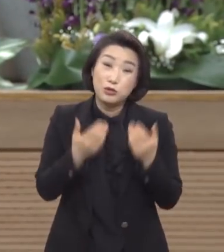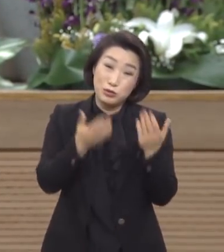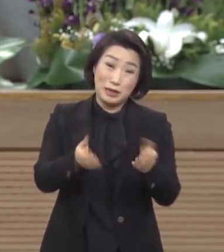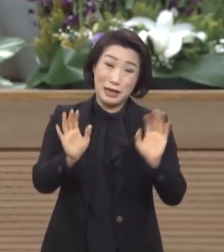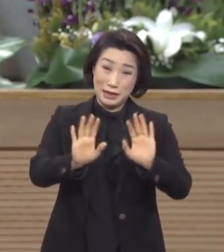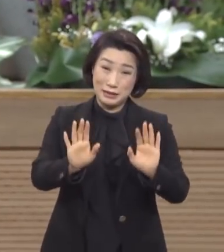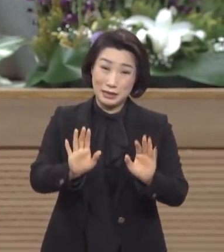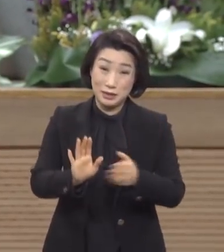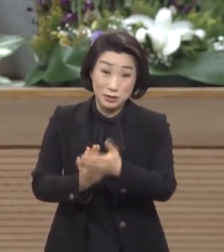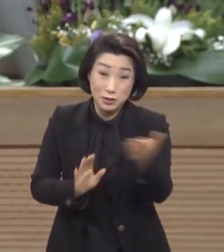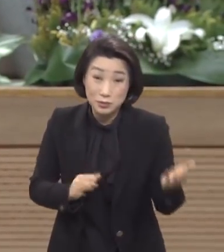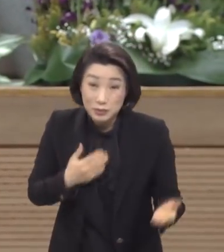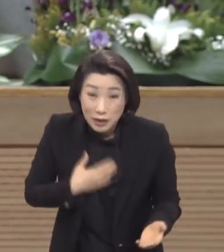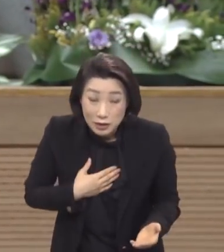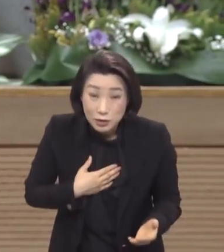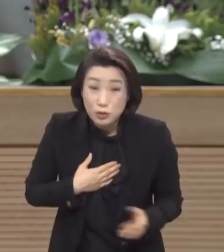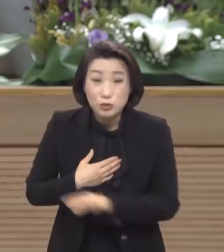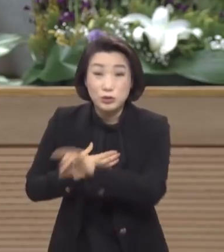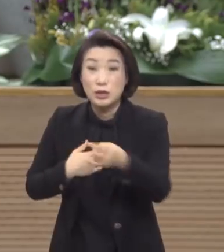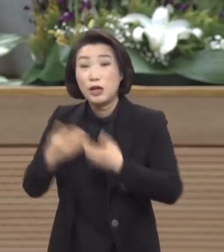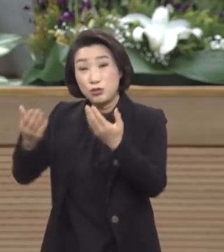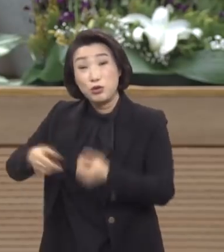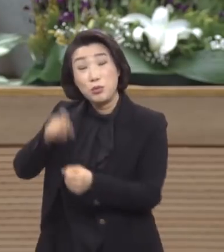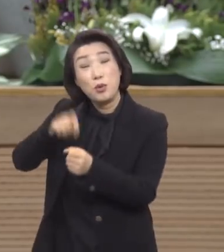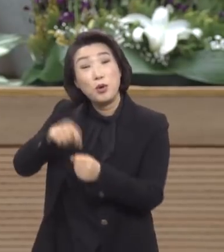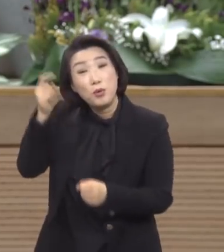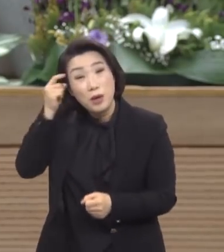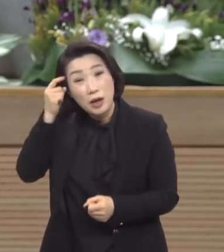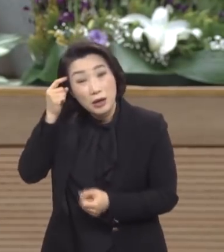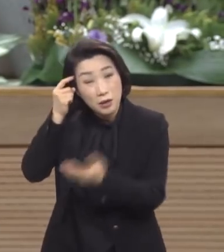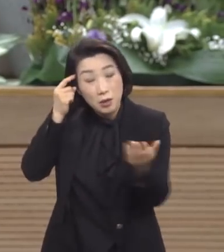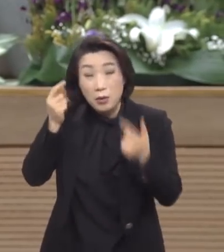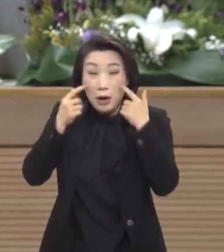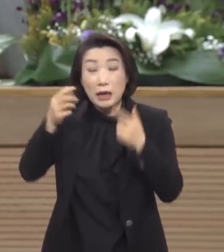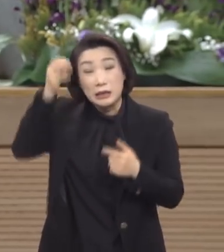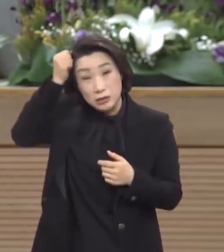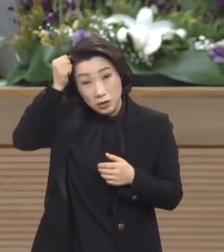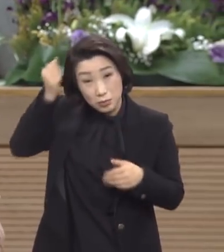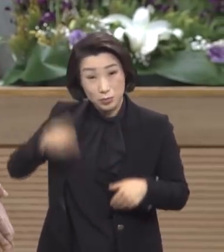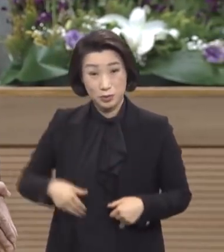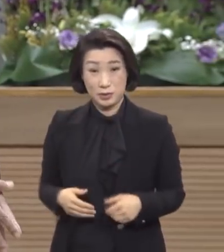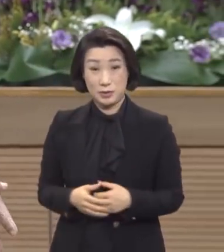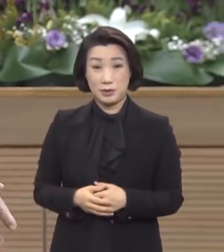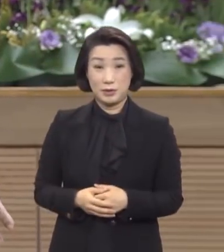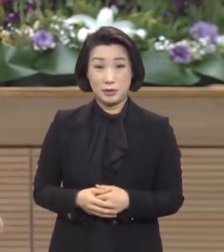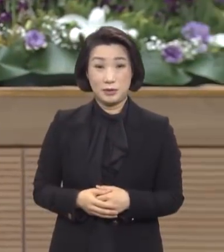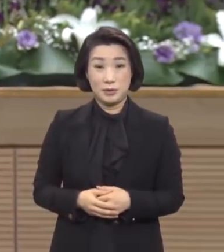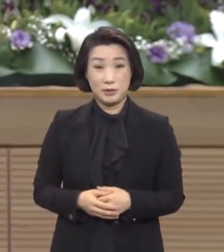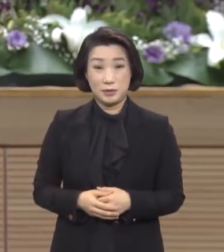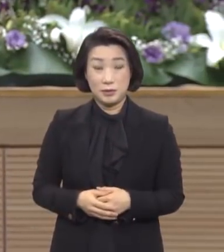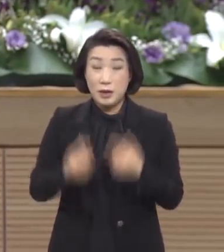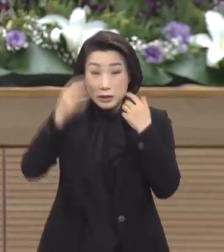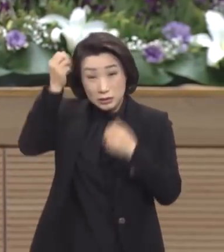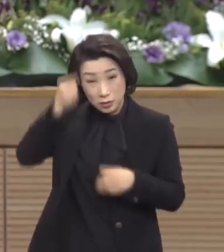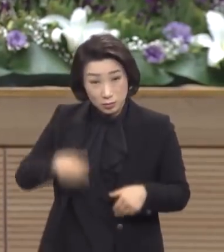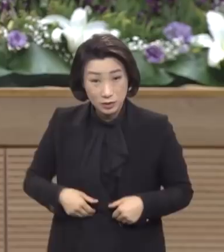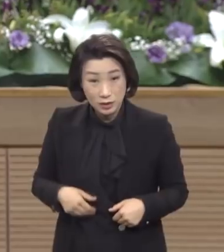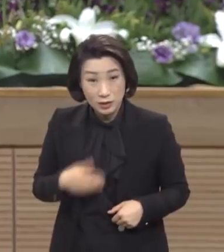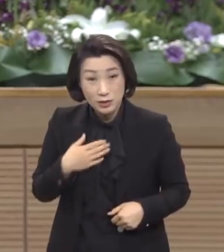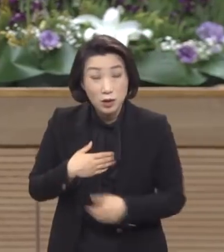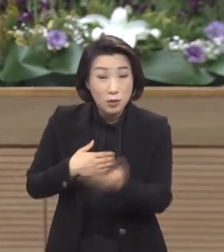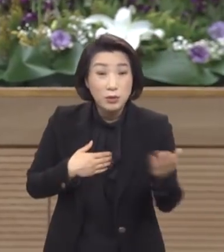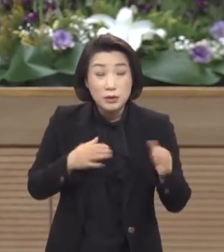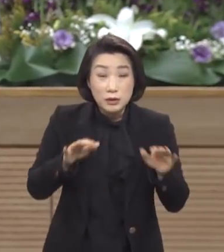아니야. 우리에게 주신 목적이 무엇인가를 분명히 알아야 된다 그 말이야. 분명히.